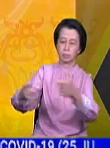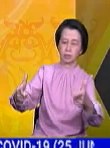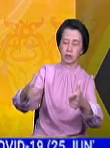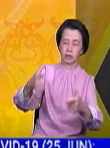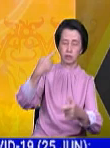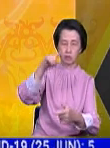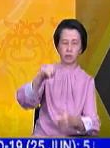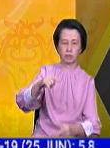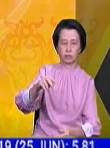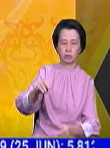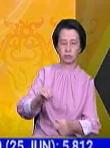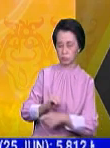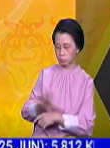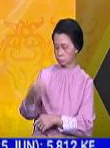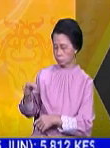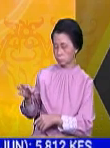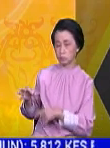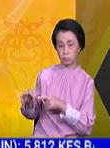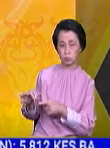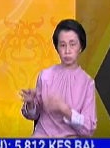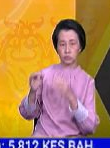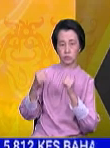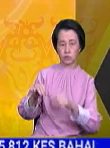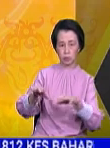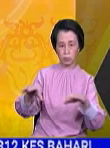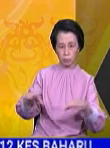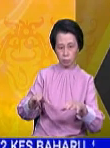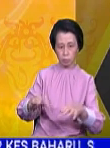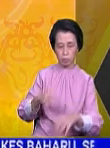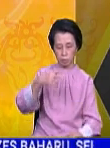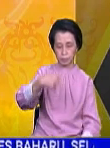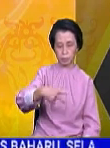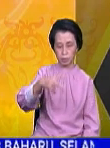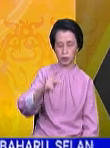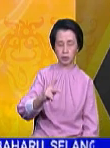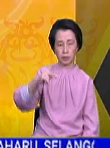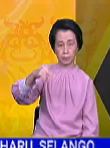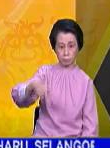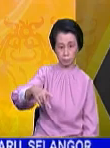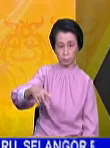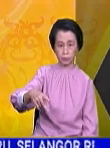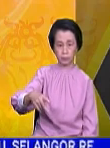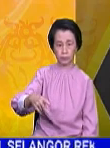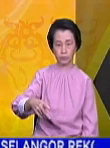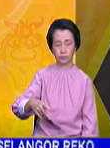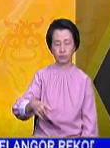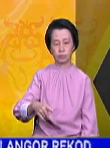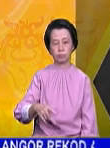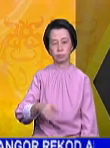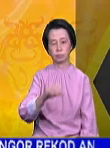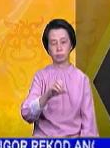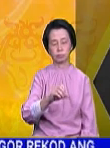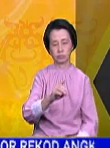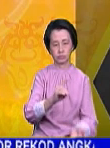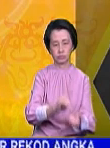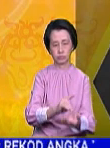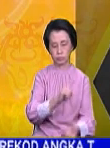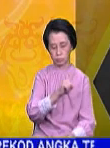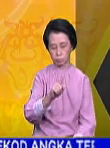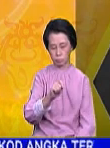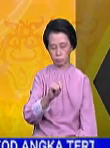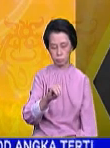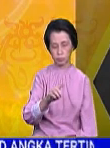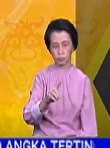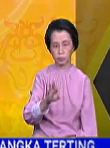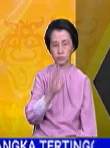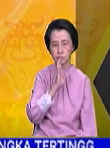terutama ketika pandemik COVID-19 dan pelaksanaan Perintah Kawalan Pergerakan PKP. Pembesar SMA Dr. Zaidi Razak